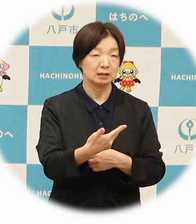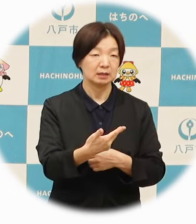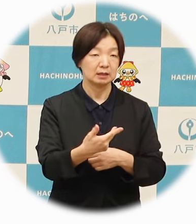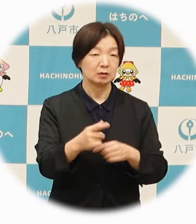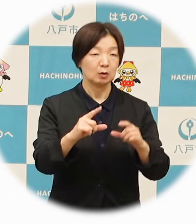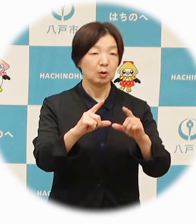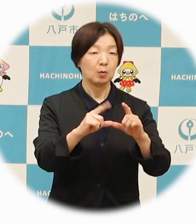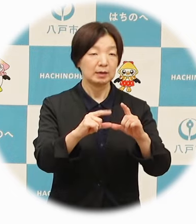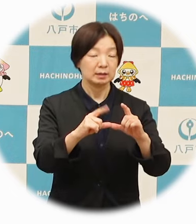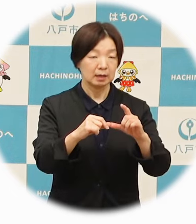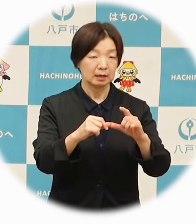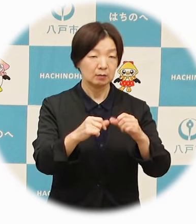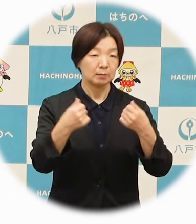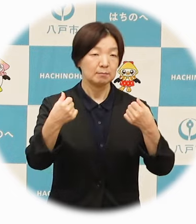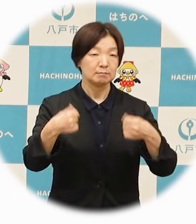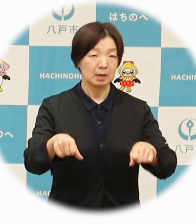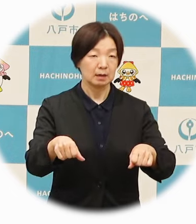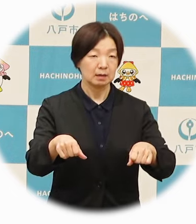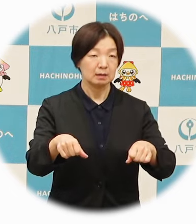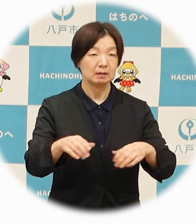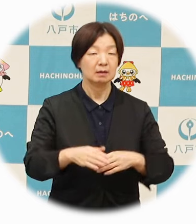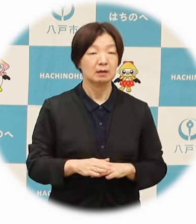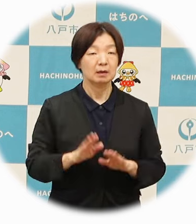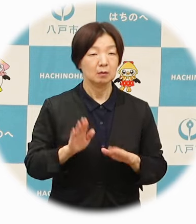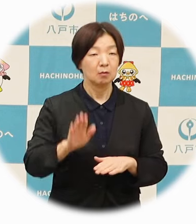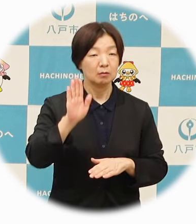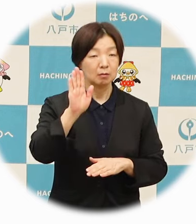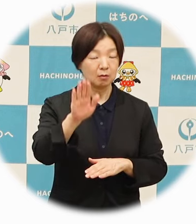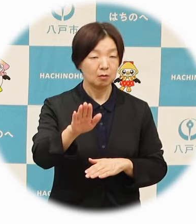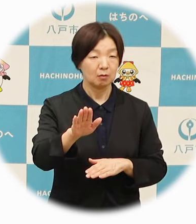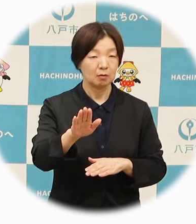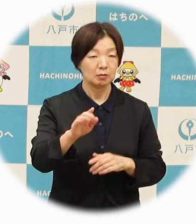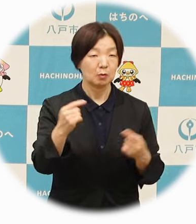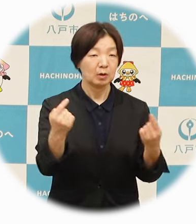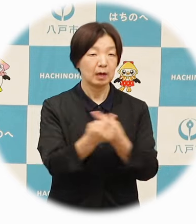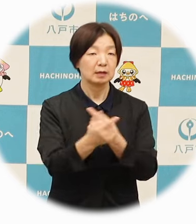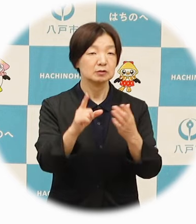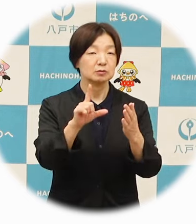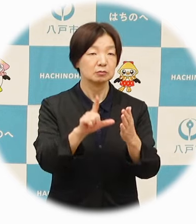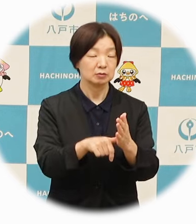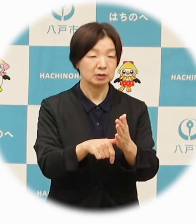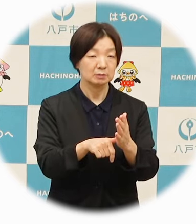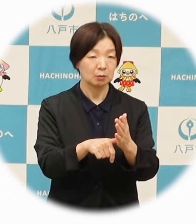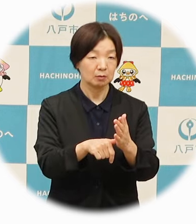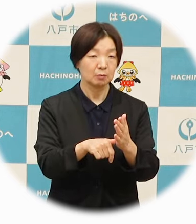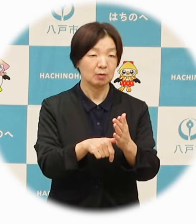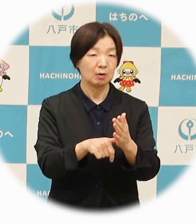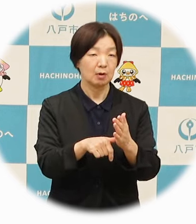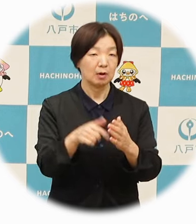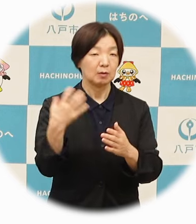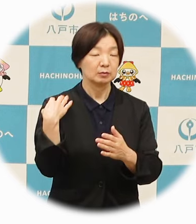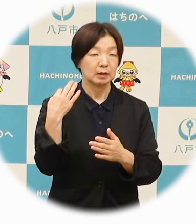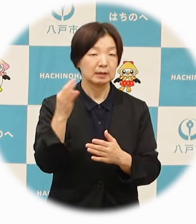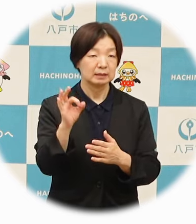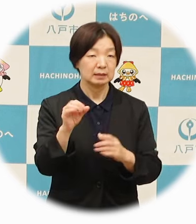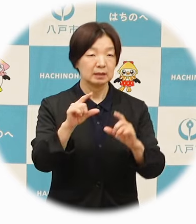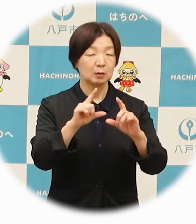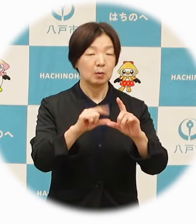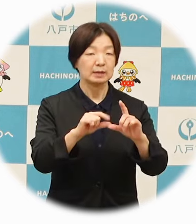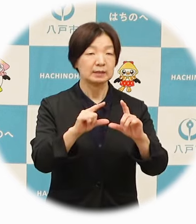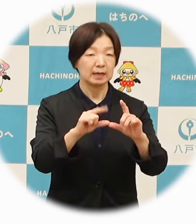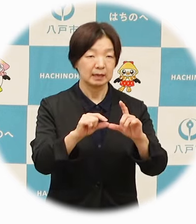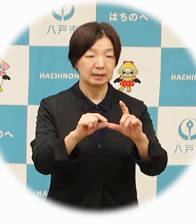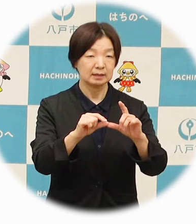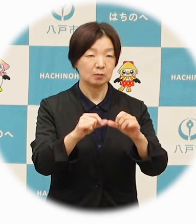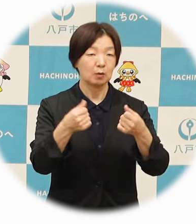が均等となっていたことから、今後の改修についても引き続き従来通りの負担割